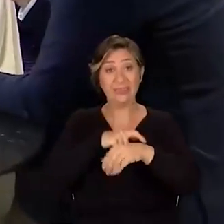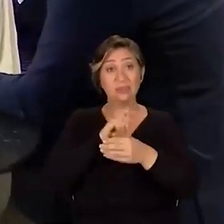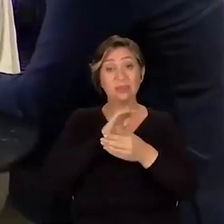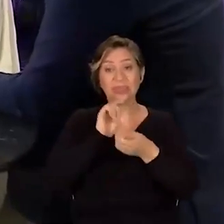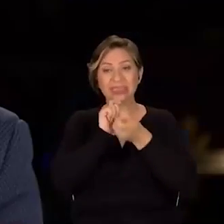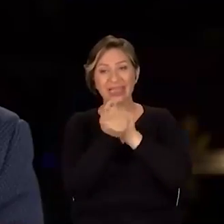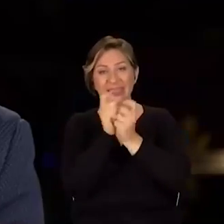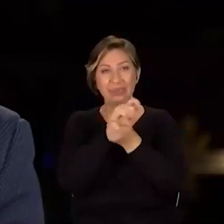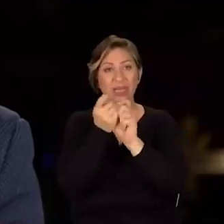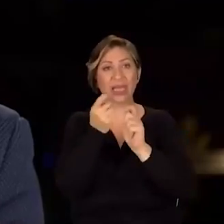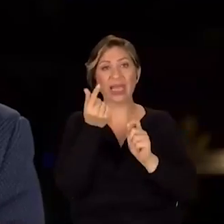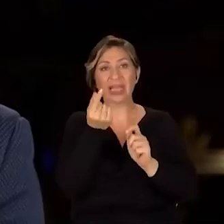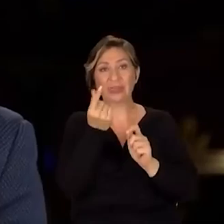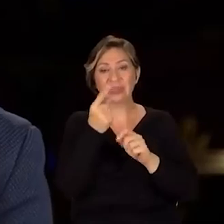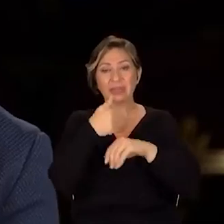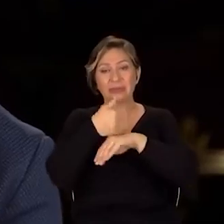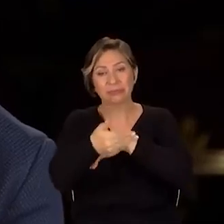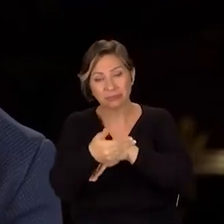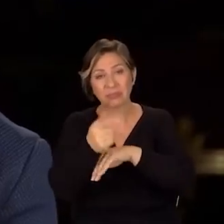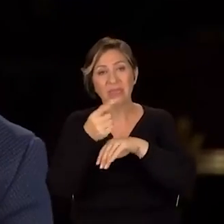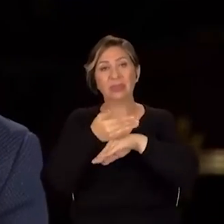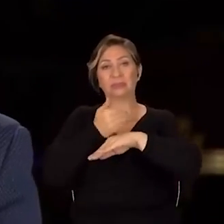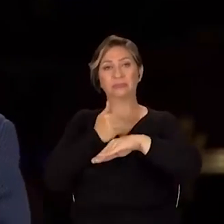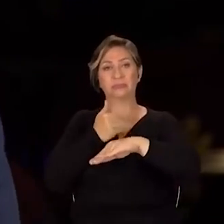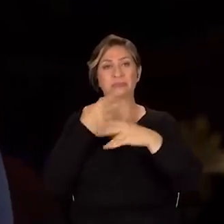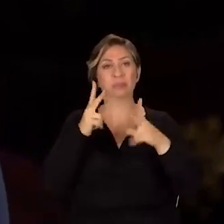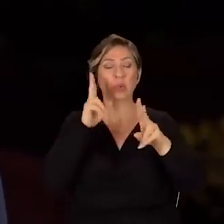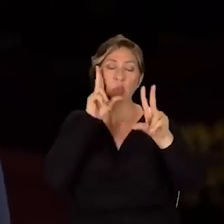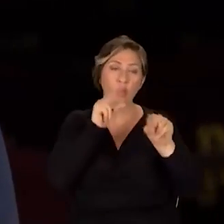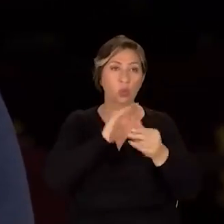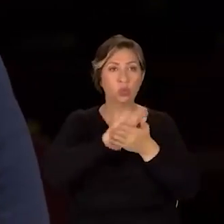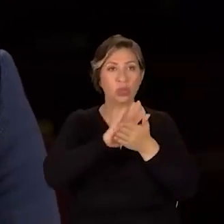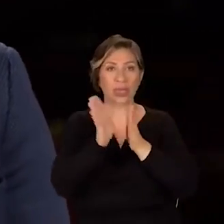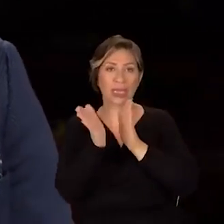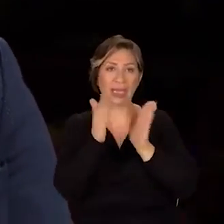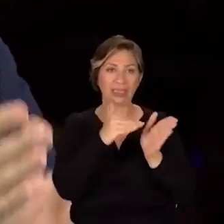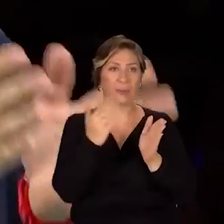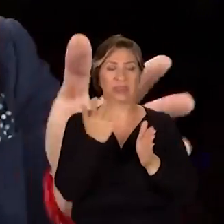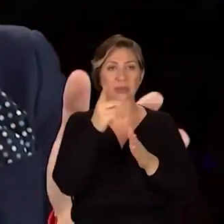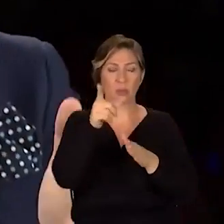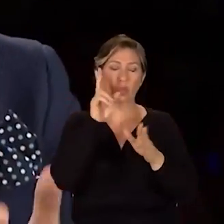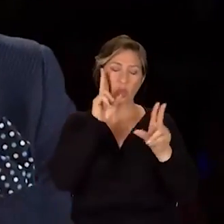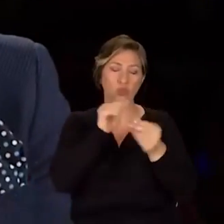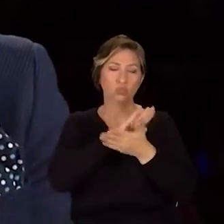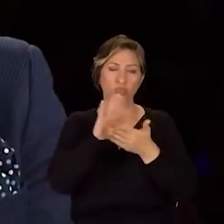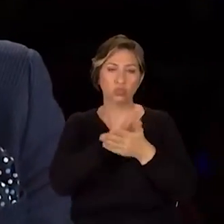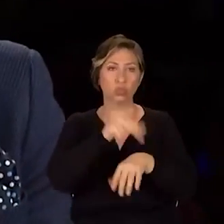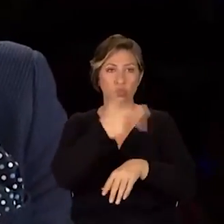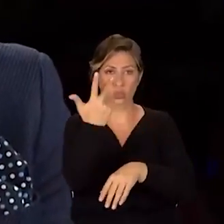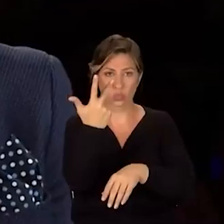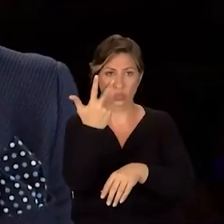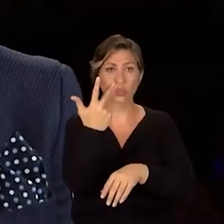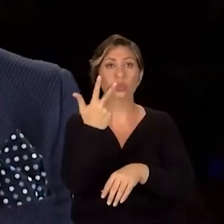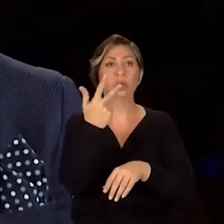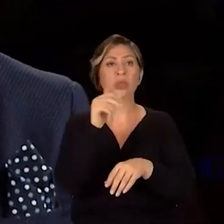deniyor. O yüzden biyolojik saat yarım saatle ileri alınır, yarım saatle geriye alınır. Eğer uyku düzeni bir şekilde kaydıysa, evet. atıyor mesela siz düzenli olarak 3'te yatan